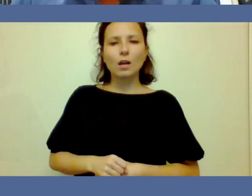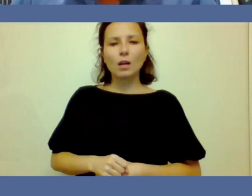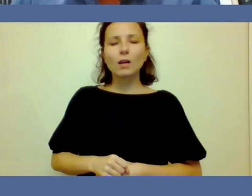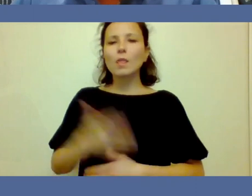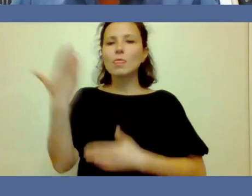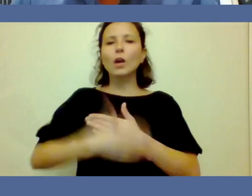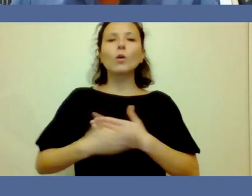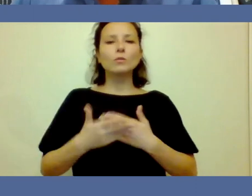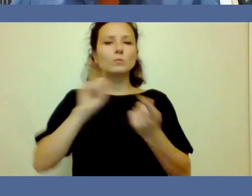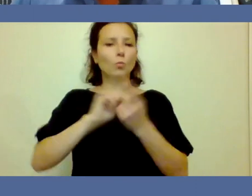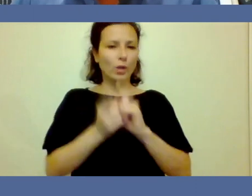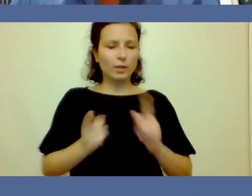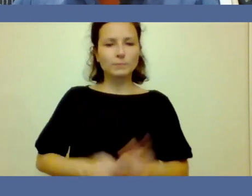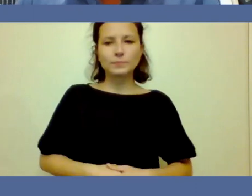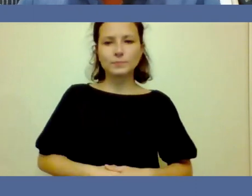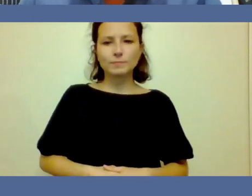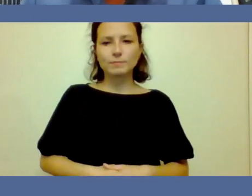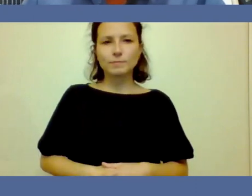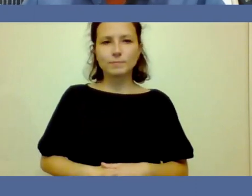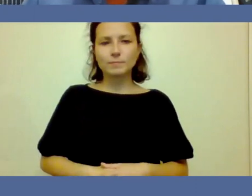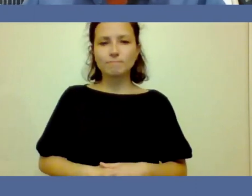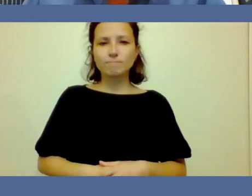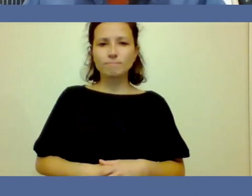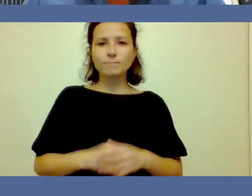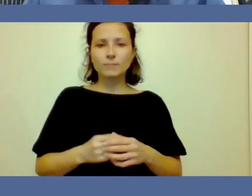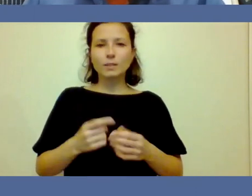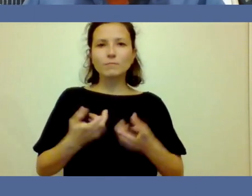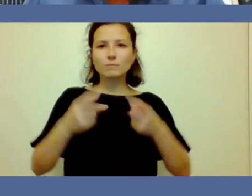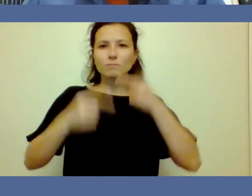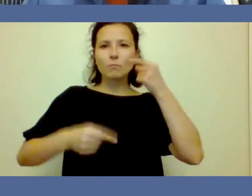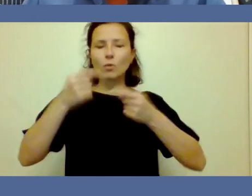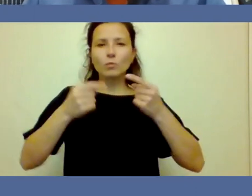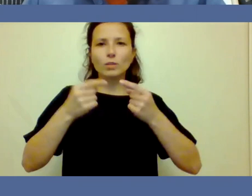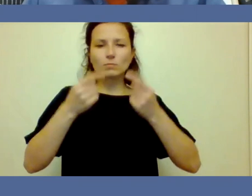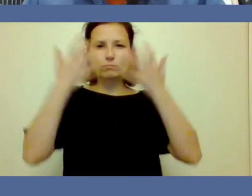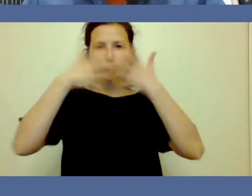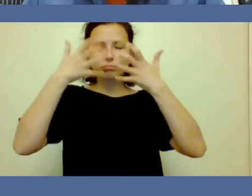pod koniec programu. Ten proces twórczy, o którym pani opowiada,